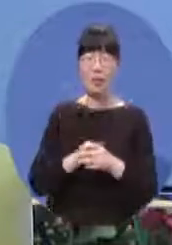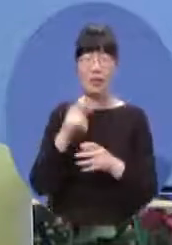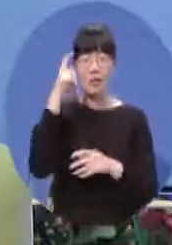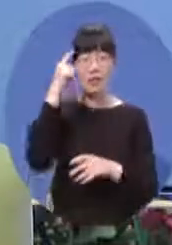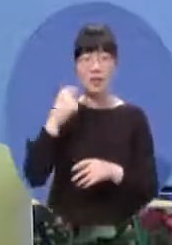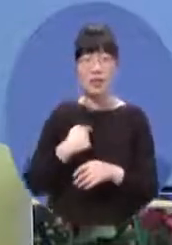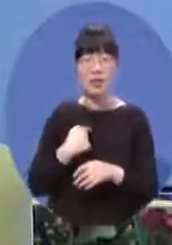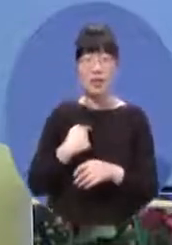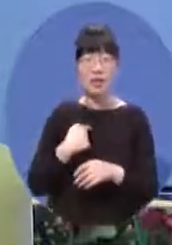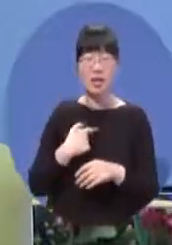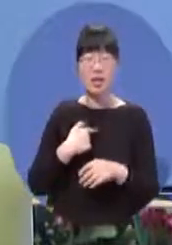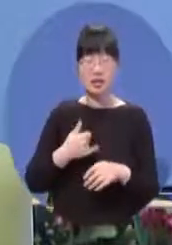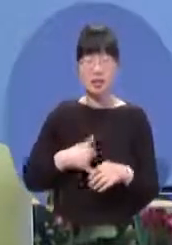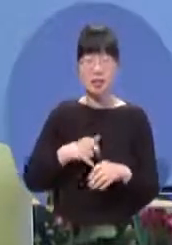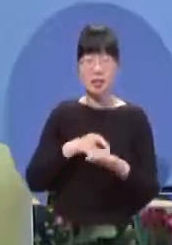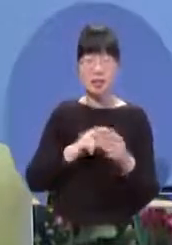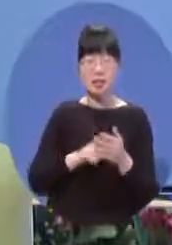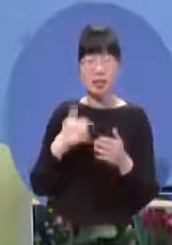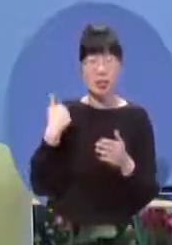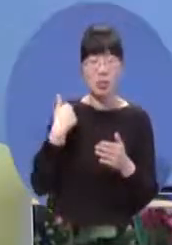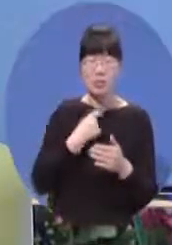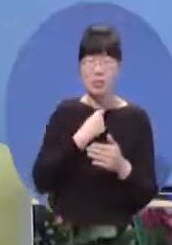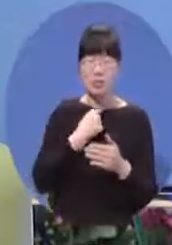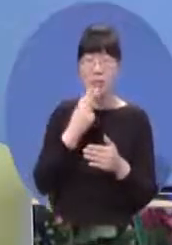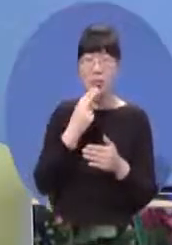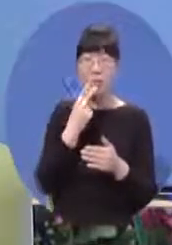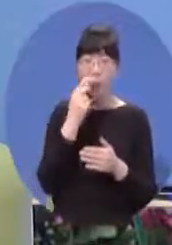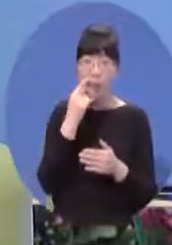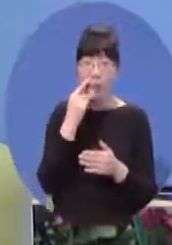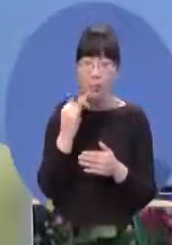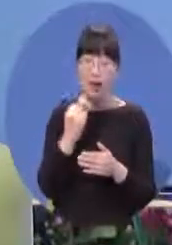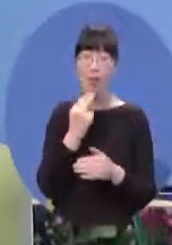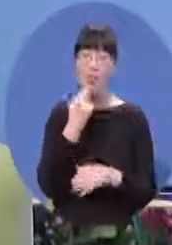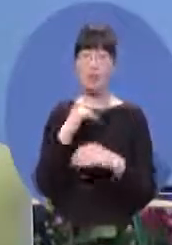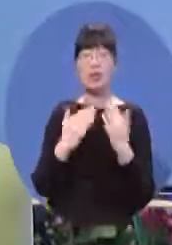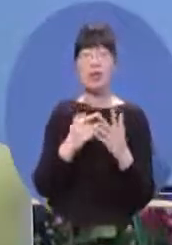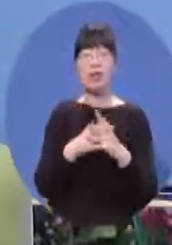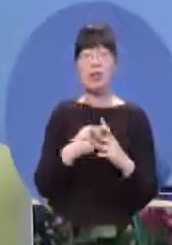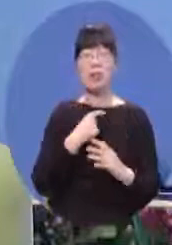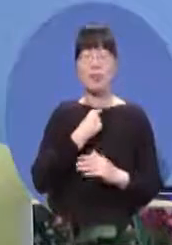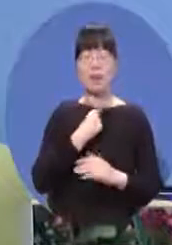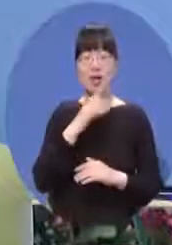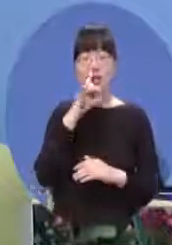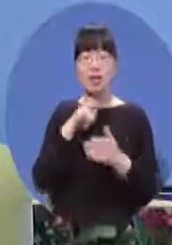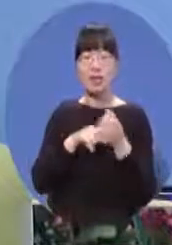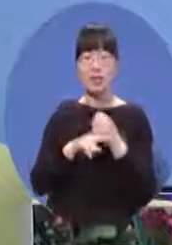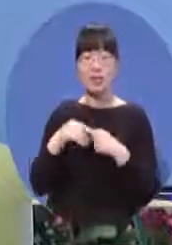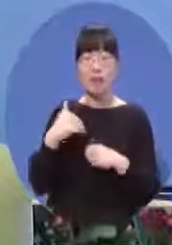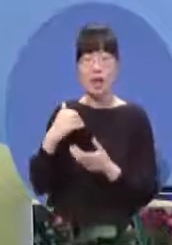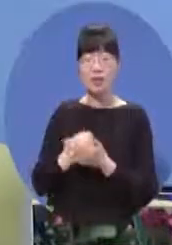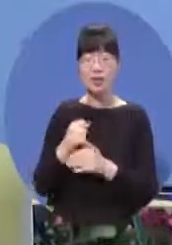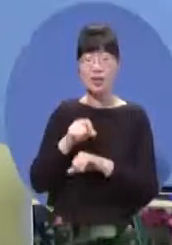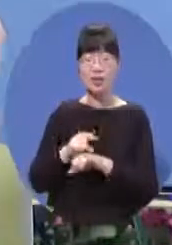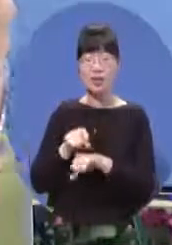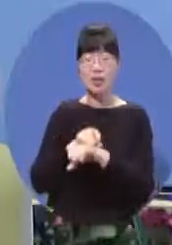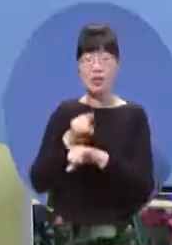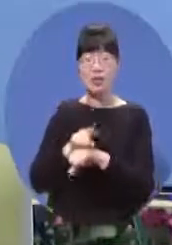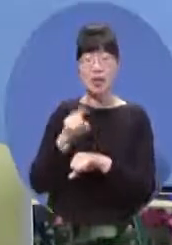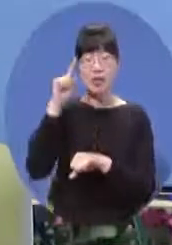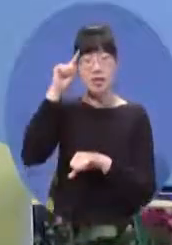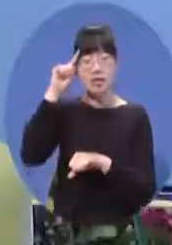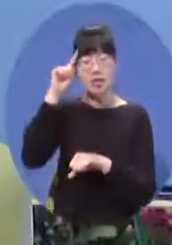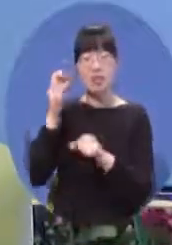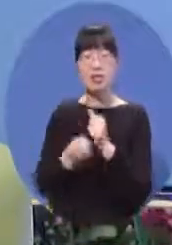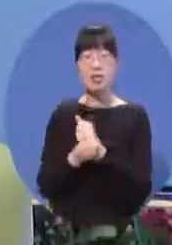내가 사실 내 아이의 마음을 모르고 싶은 엄마가 어디 있어요. 그렇죠, 다 알고 싶죠. 당연하죠. 근데 안 되는 이유는 내가 가지고 있는 성격적인 특성이나